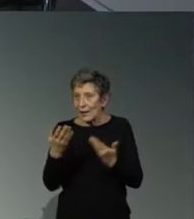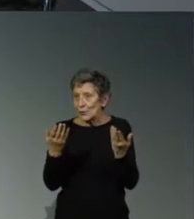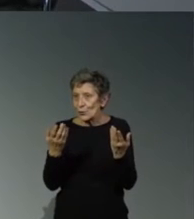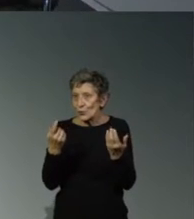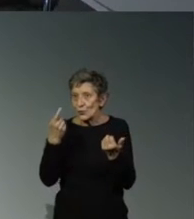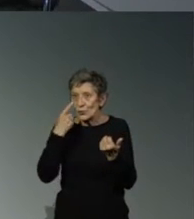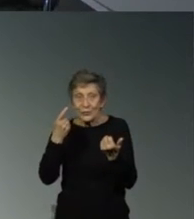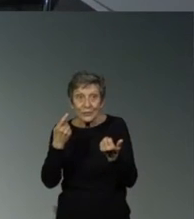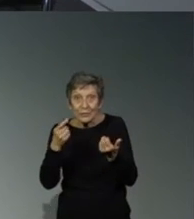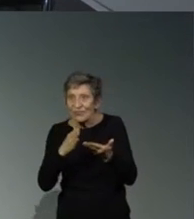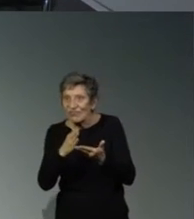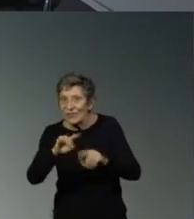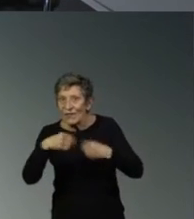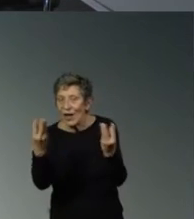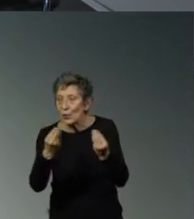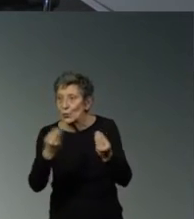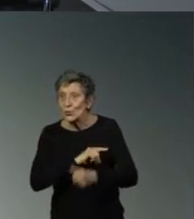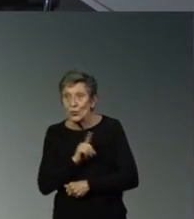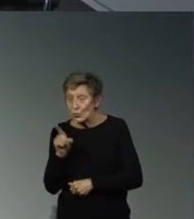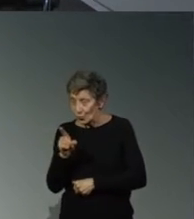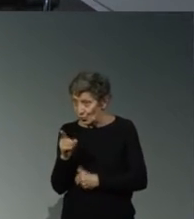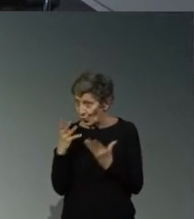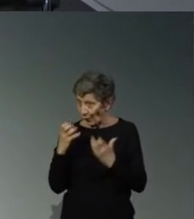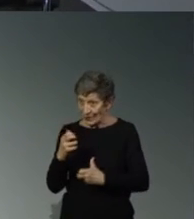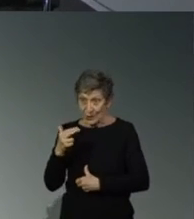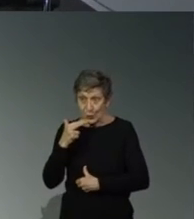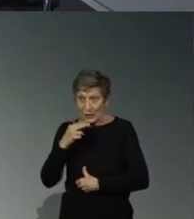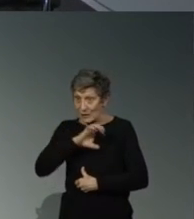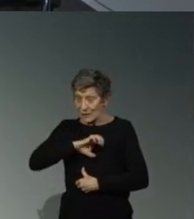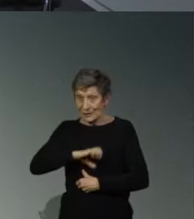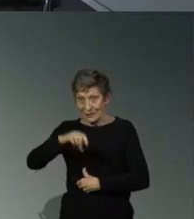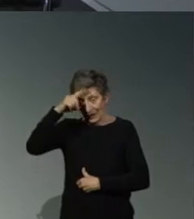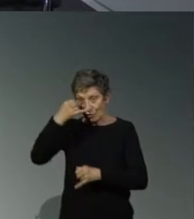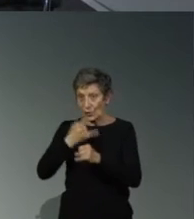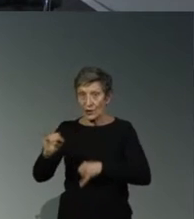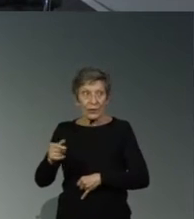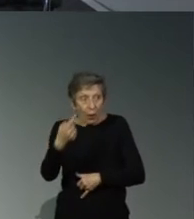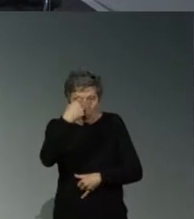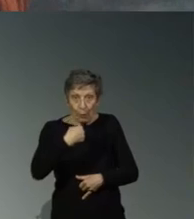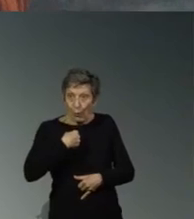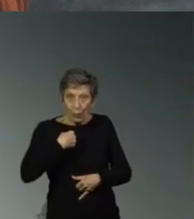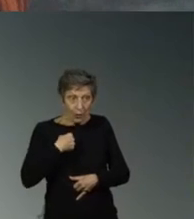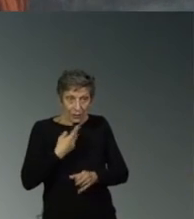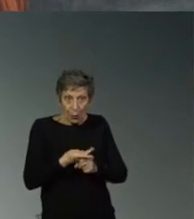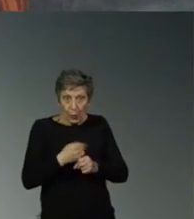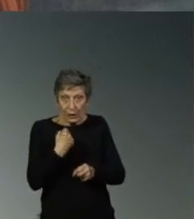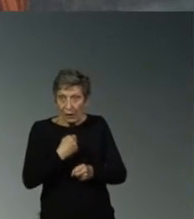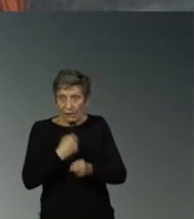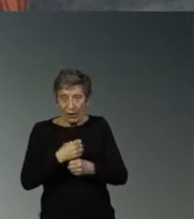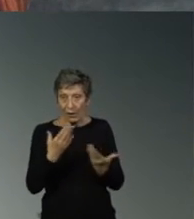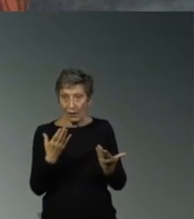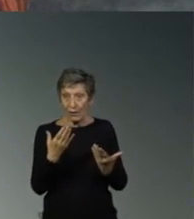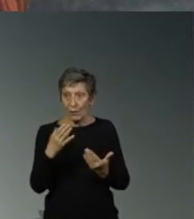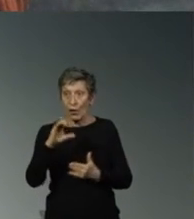est-ce que ça vous emmenait, justement, ces intelligences artificielles-là? Ben moi, c'est un outil de travail, hein. ChatGPT, je l'utilise